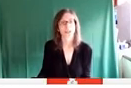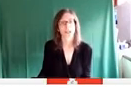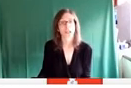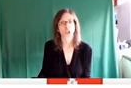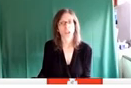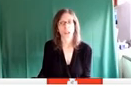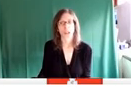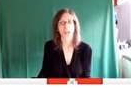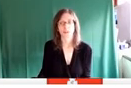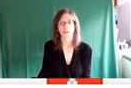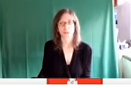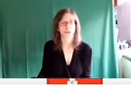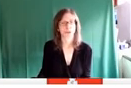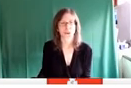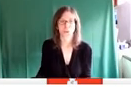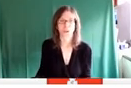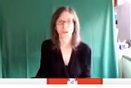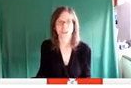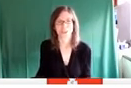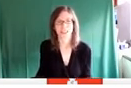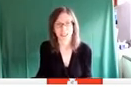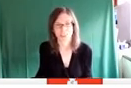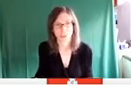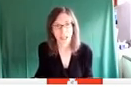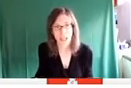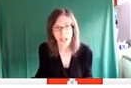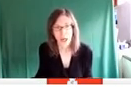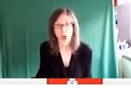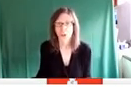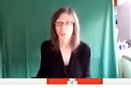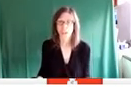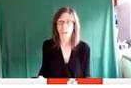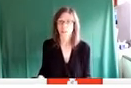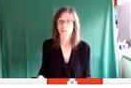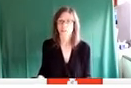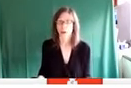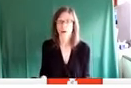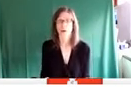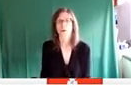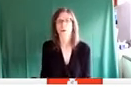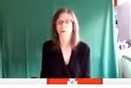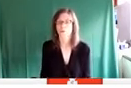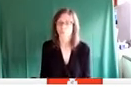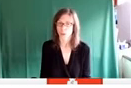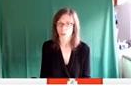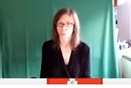des petites anecdotes intéressantes, question reproductibilité. Automatiser,